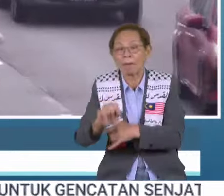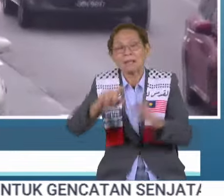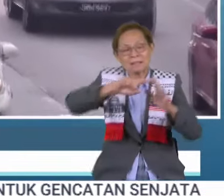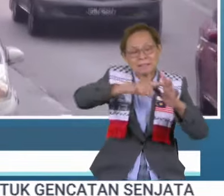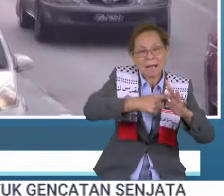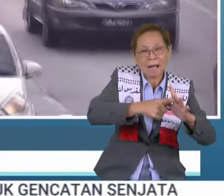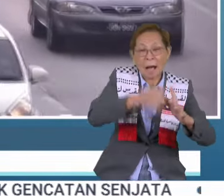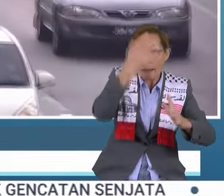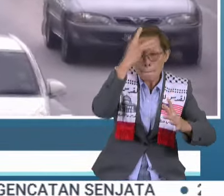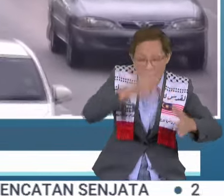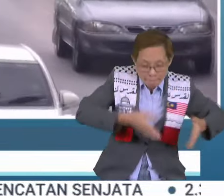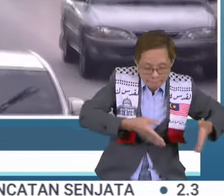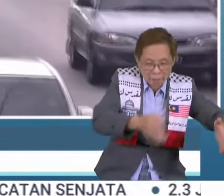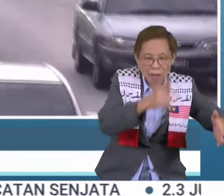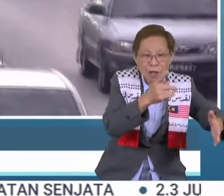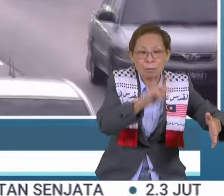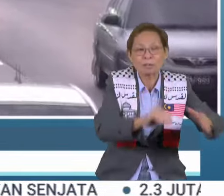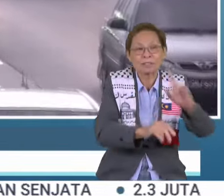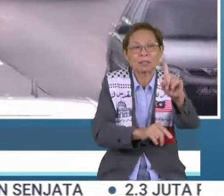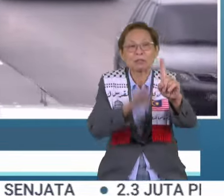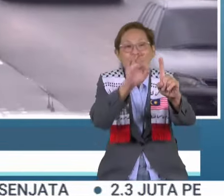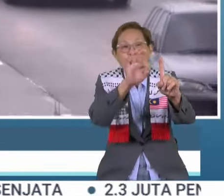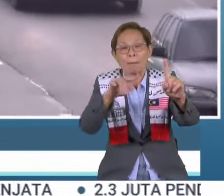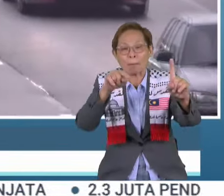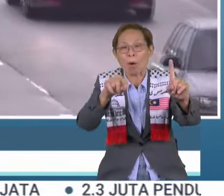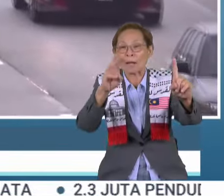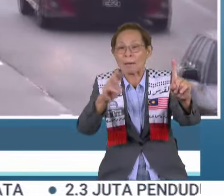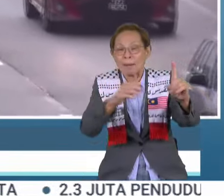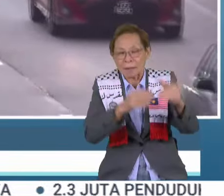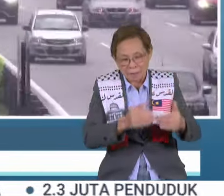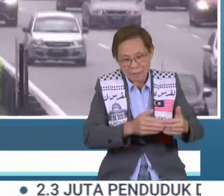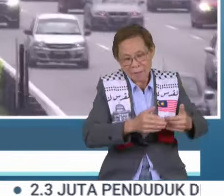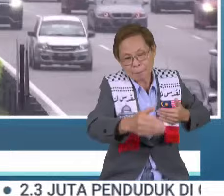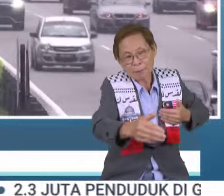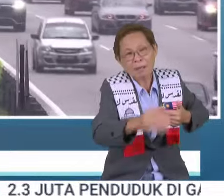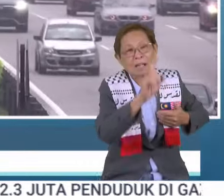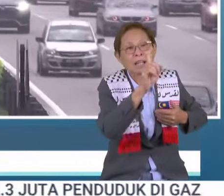pengaktifan Smart Lane di kilometer 194.6 hingga kilometer